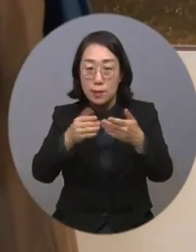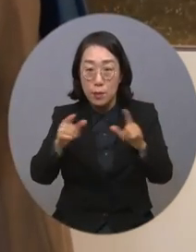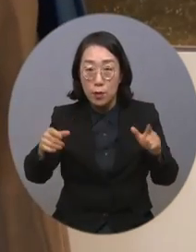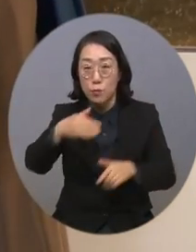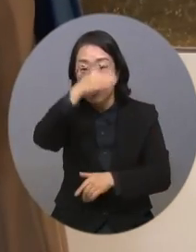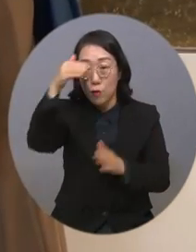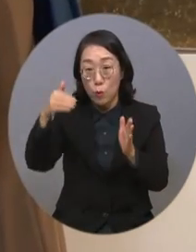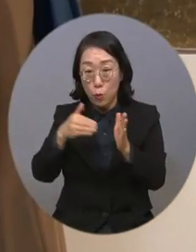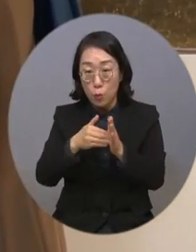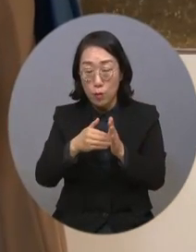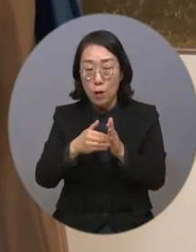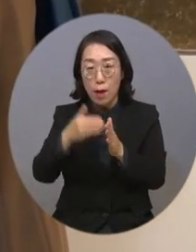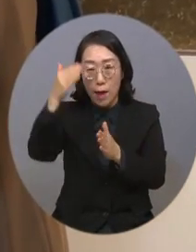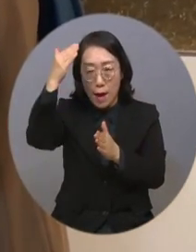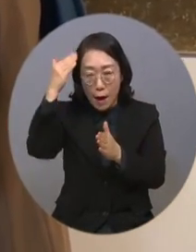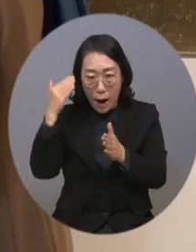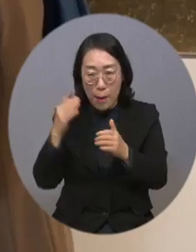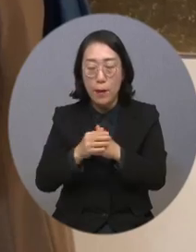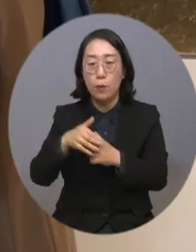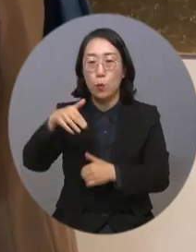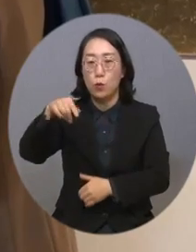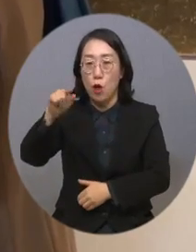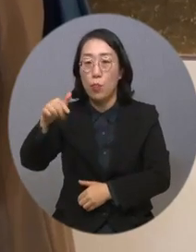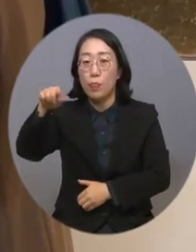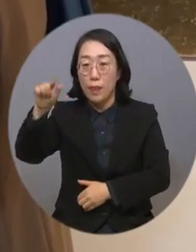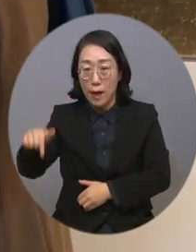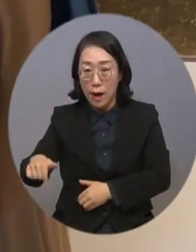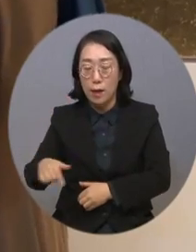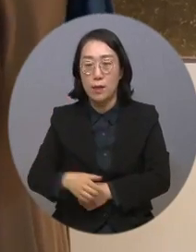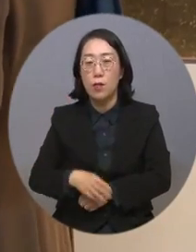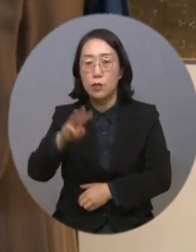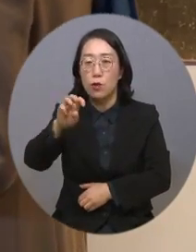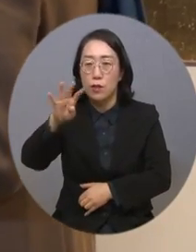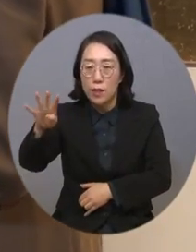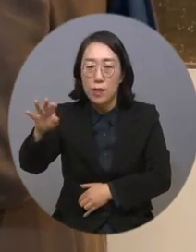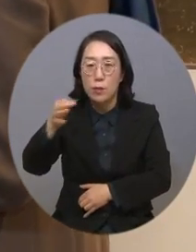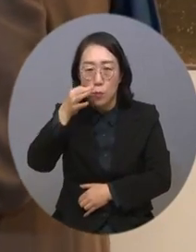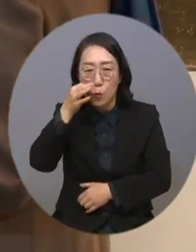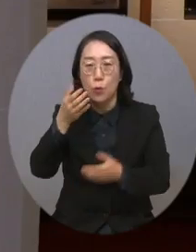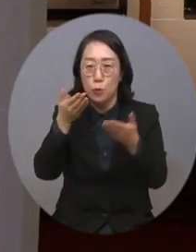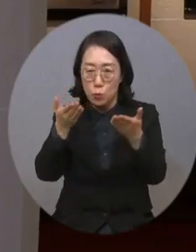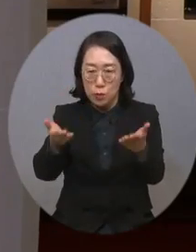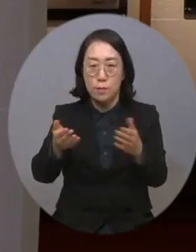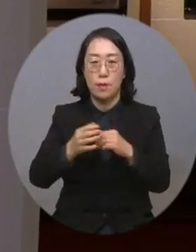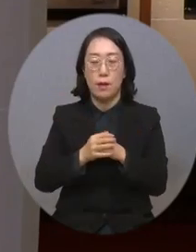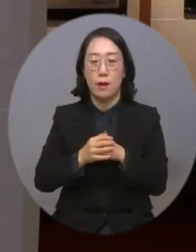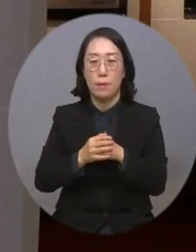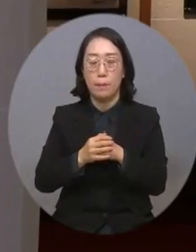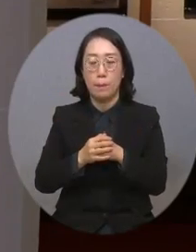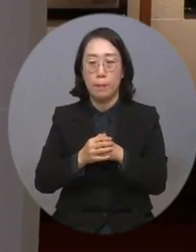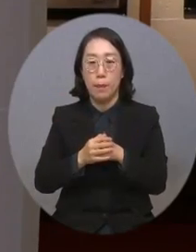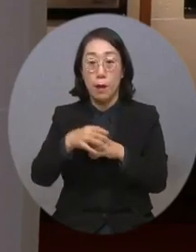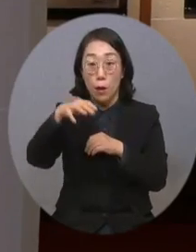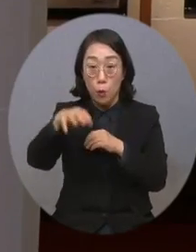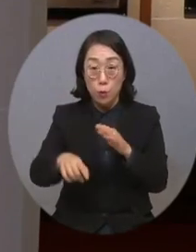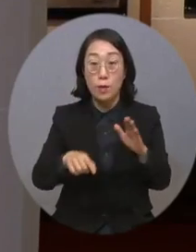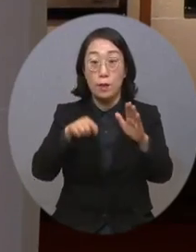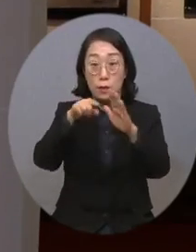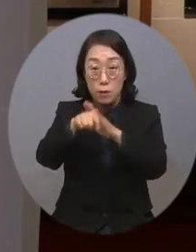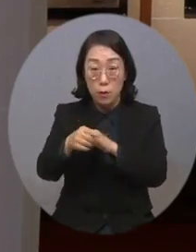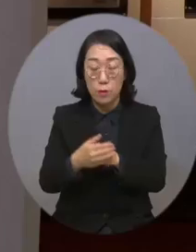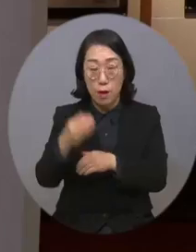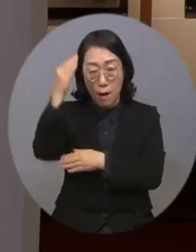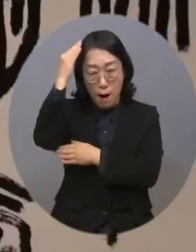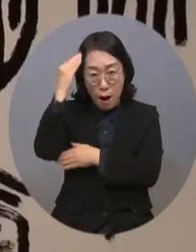그려낸 서예와 정각 작품 30여 점을 선보여 눈길을 끌고 있습니다. 전시장에 들어서자